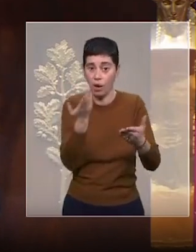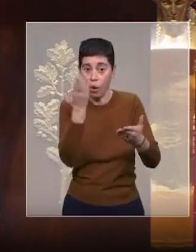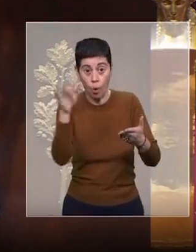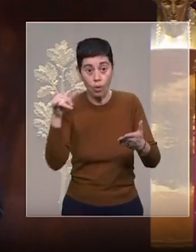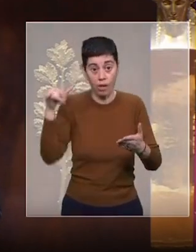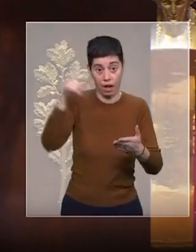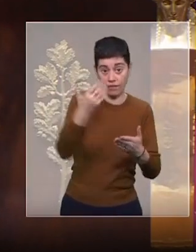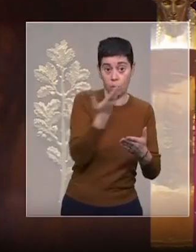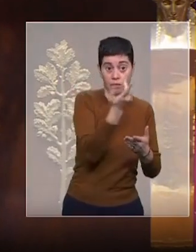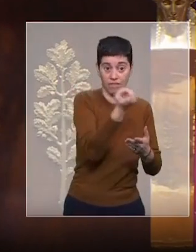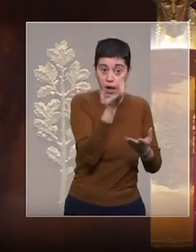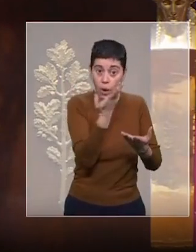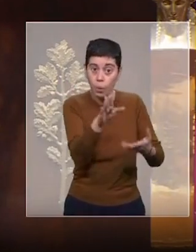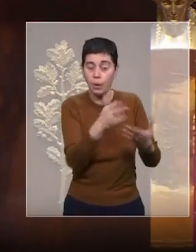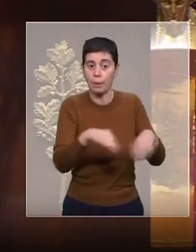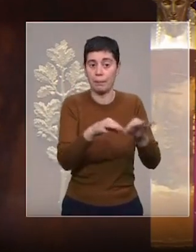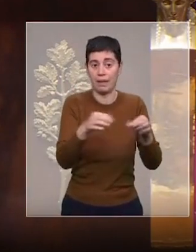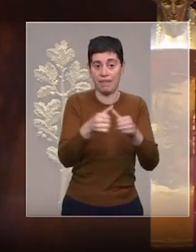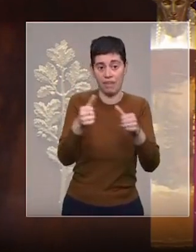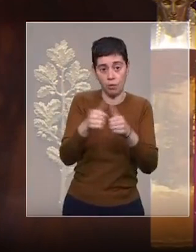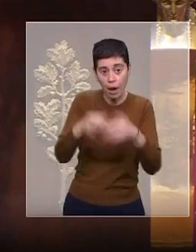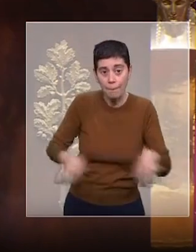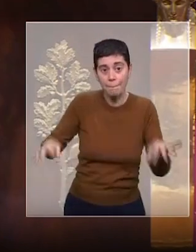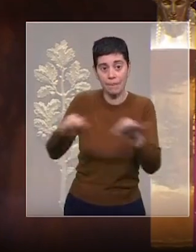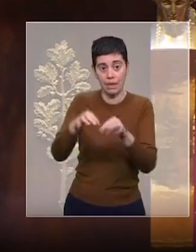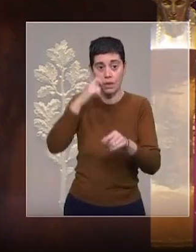de nos alliés, protégeront le ciel ukrainien.